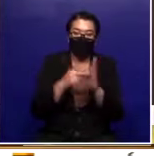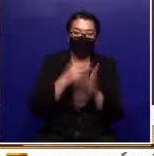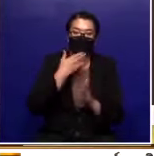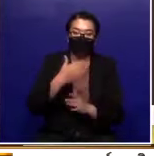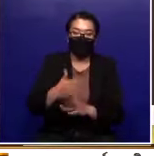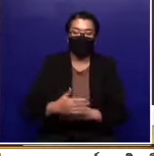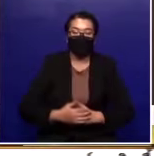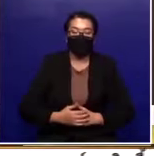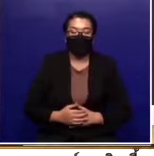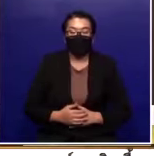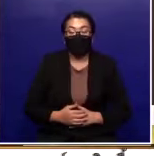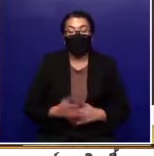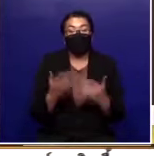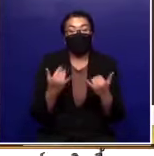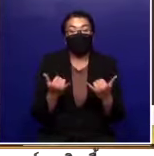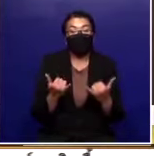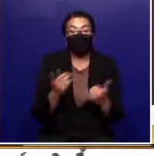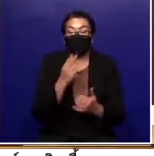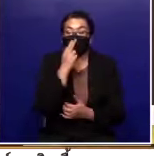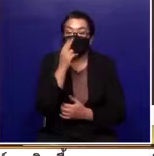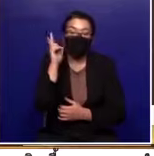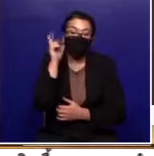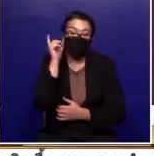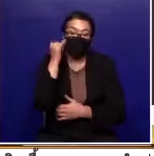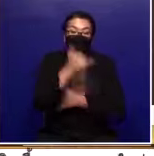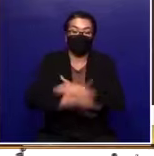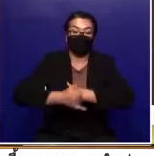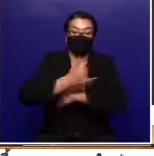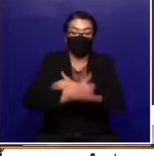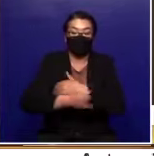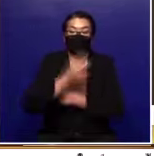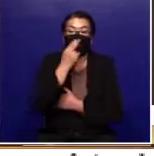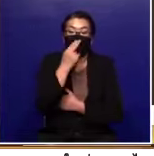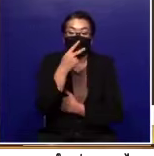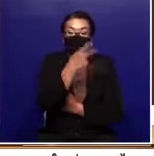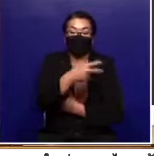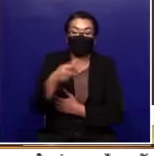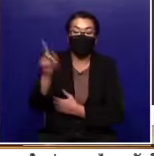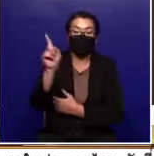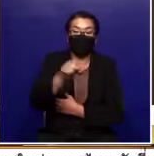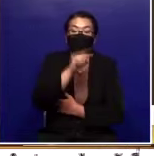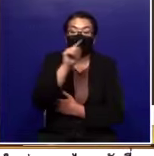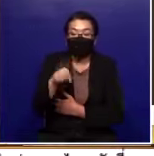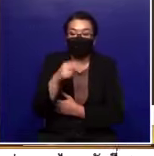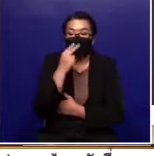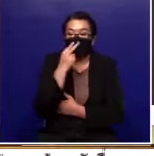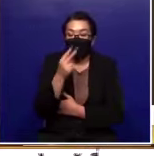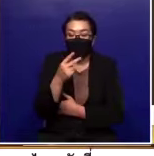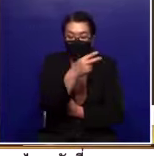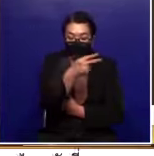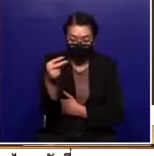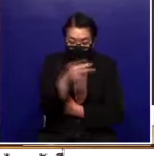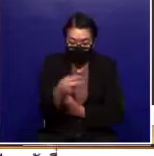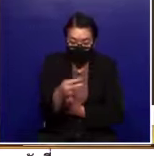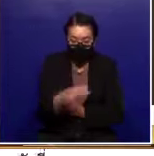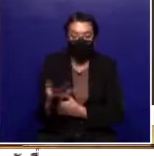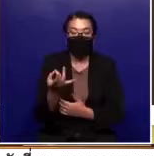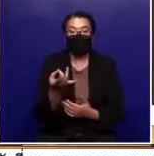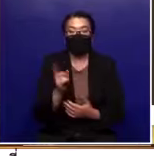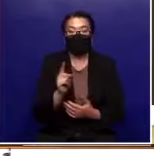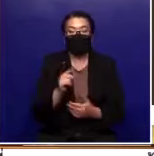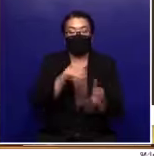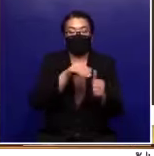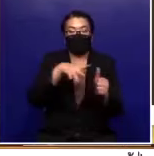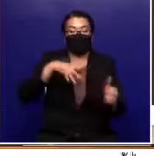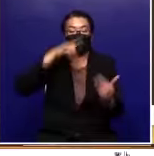นี้เนี่ยถ้าท่านไปดูสื่อต่างประเทศที่เป็นภาษาอังกฤษเนี่ยนะเขาเขียนว่ายังไงรู้ไหมครับเขาบอกผู้นำประเทศไ